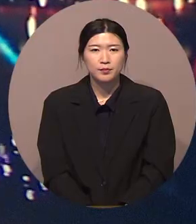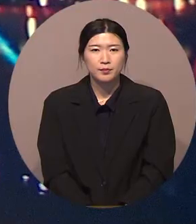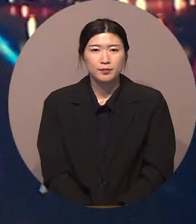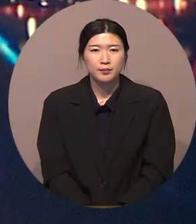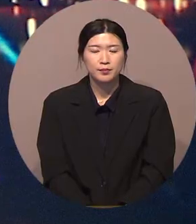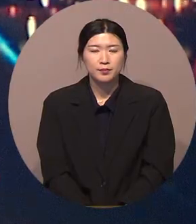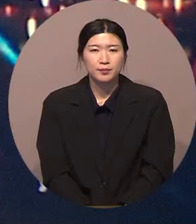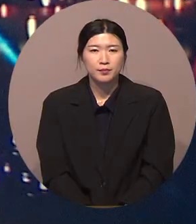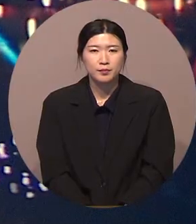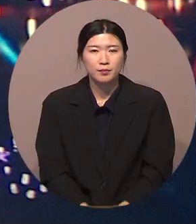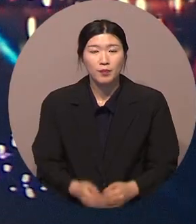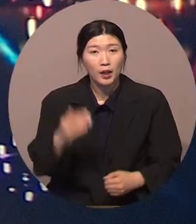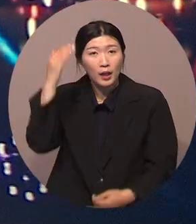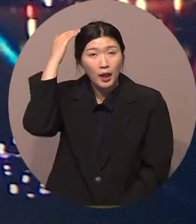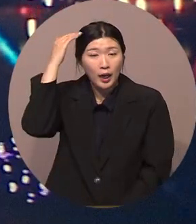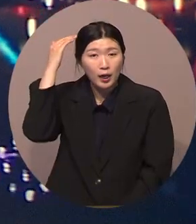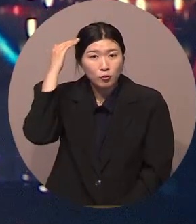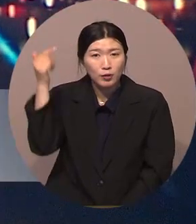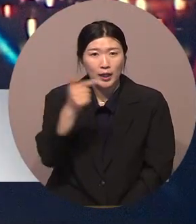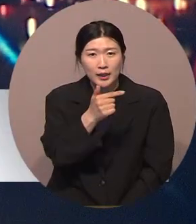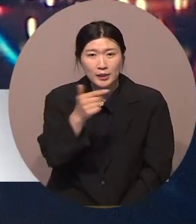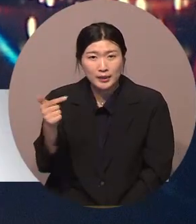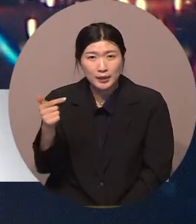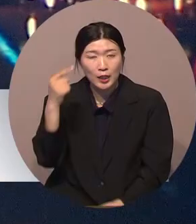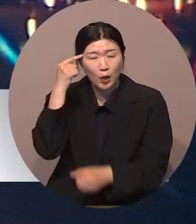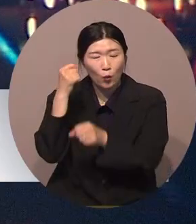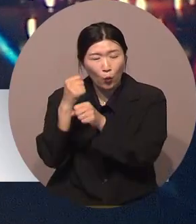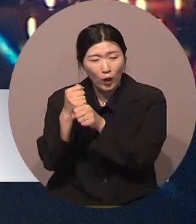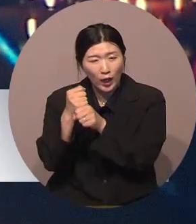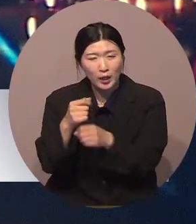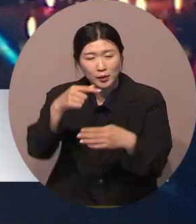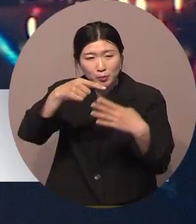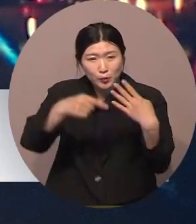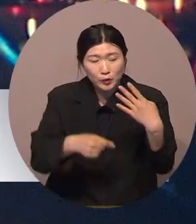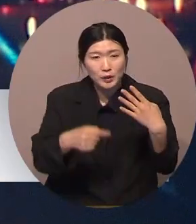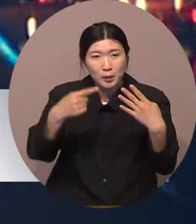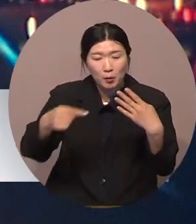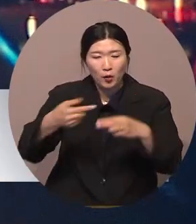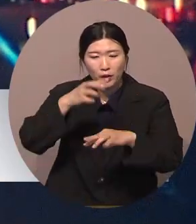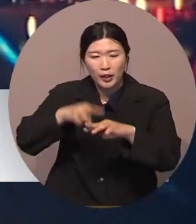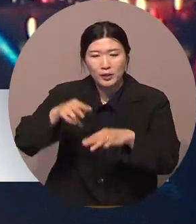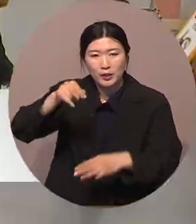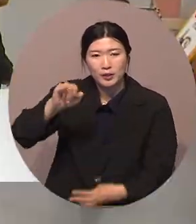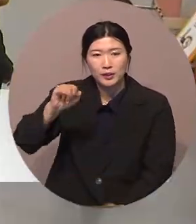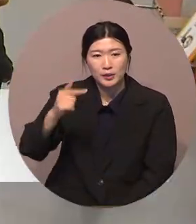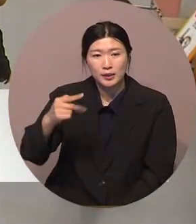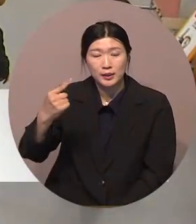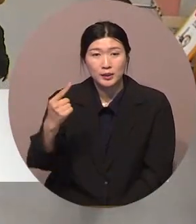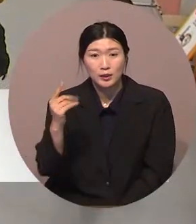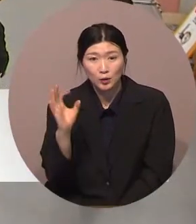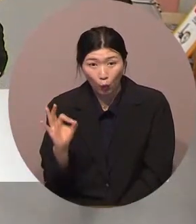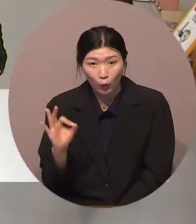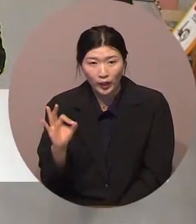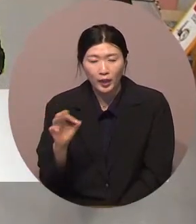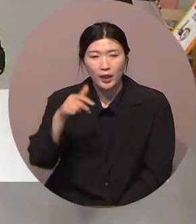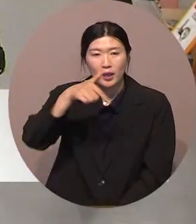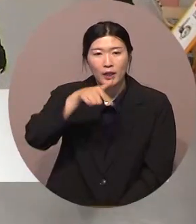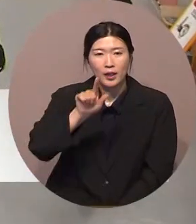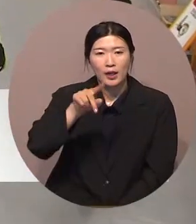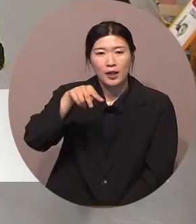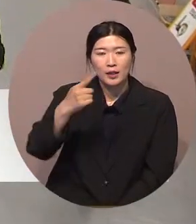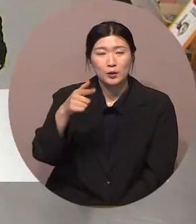진행됩니다 우리나라 최대규모의 기초과학 프로젝트로 대전시 신동 지난 년 말 1단계 구축이